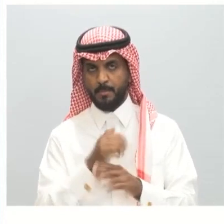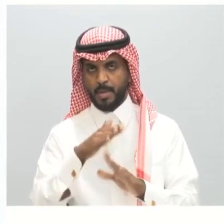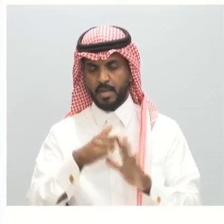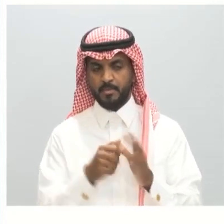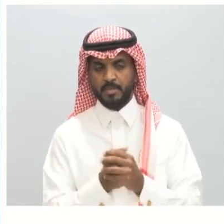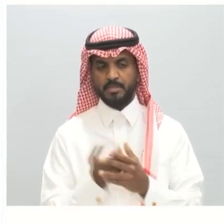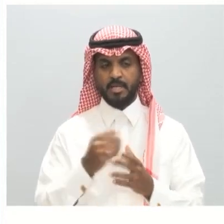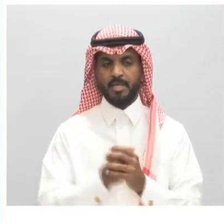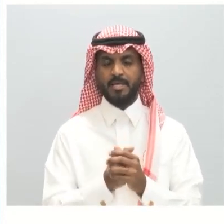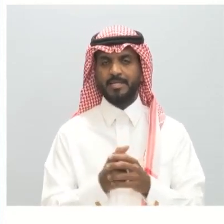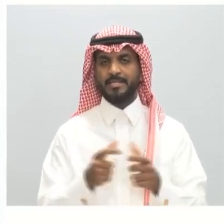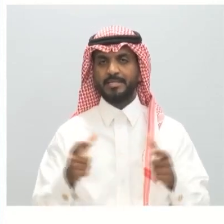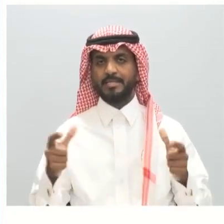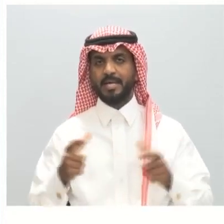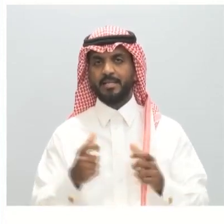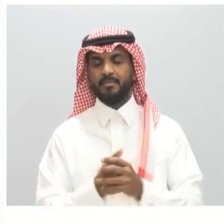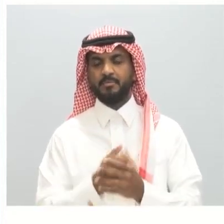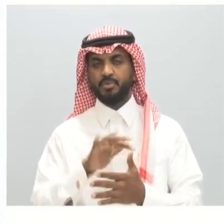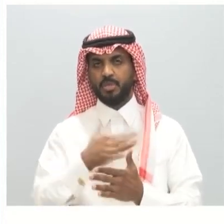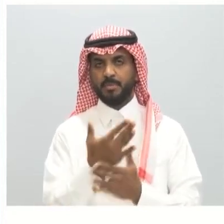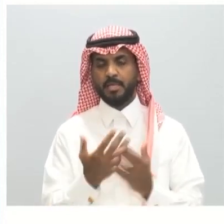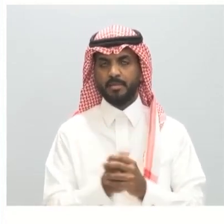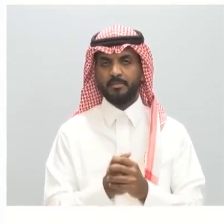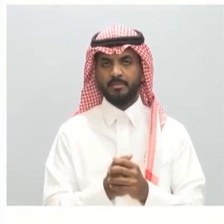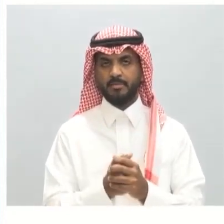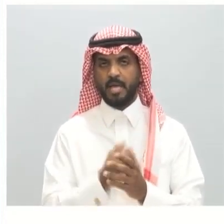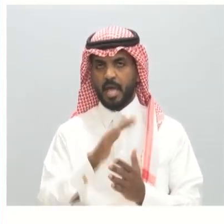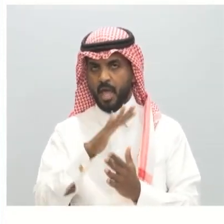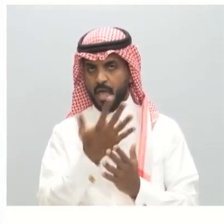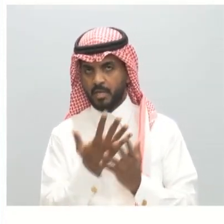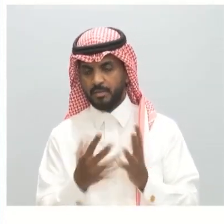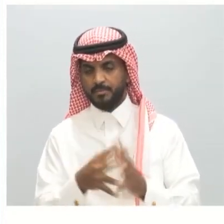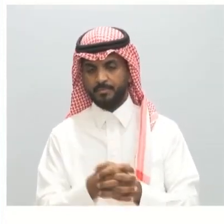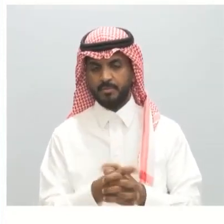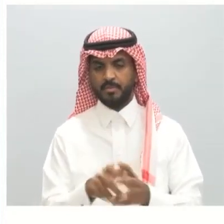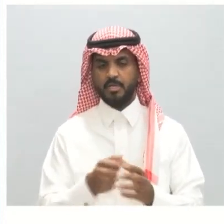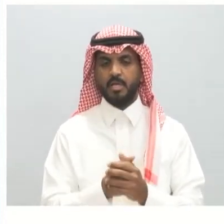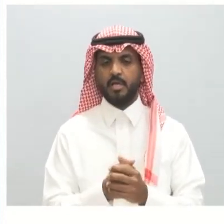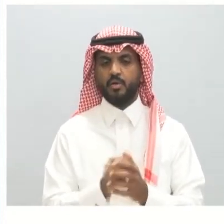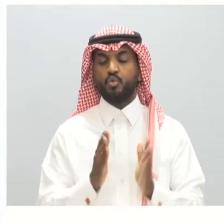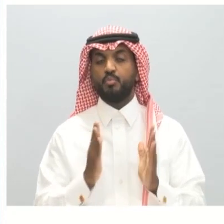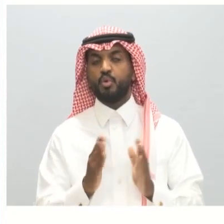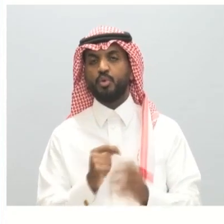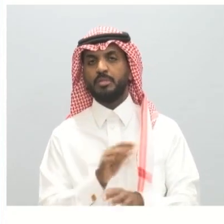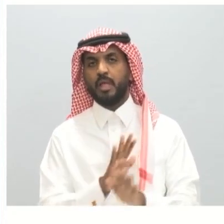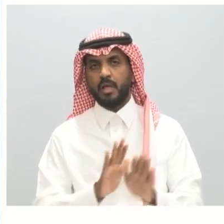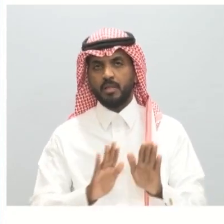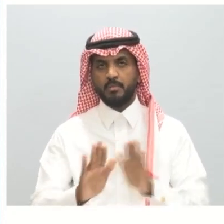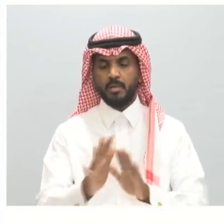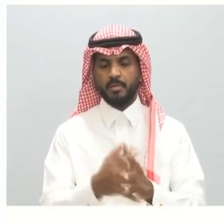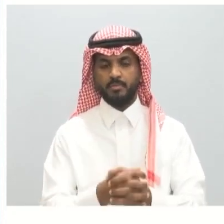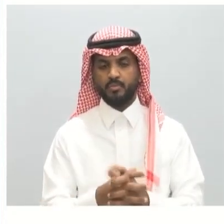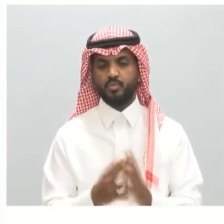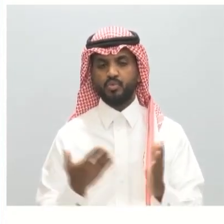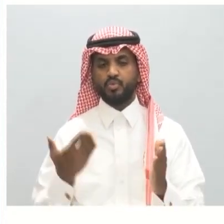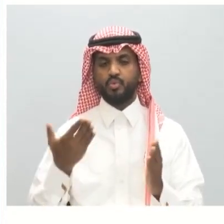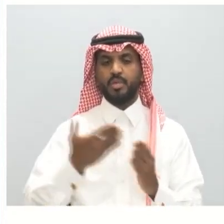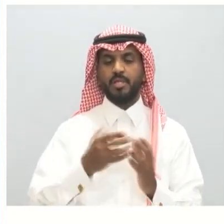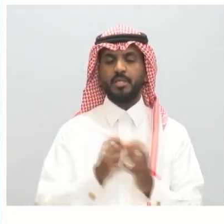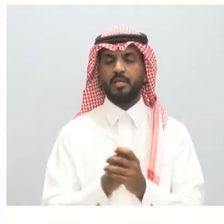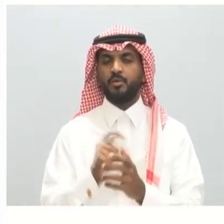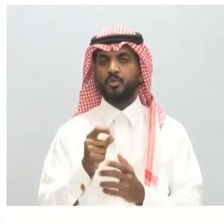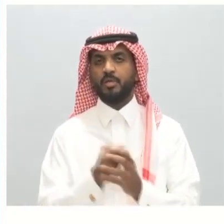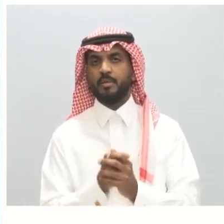برنامج على ساحه لعب شبكه خريطه لجعل الروبوت يتقدم الى الامام وصولا للنقطه